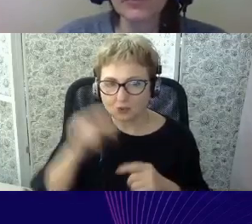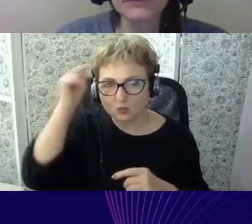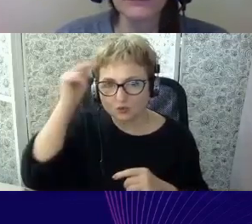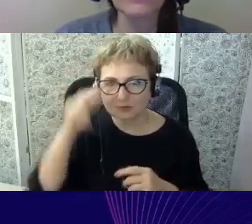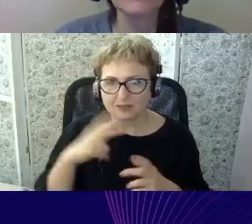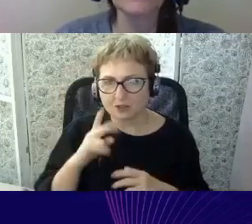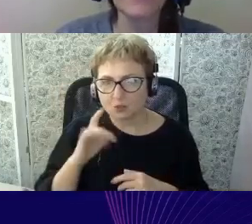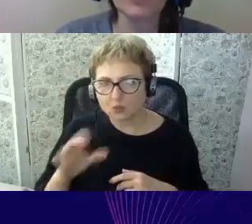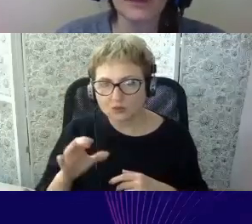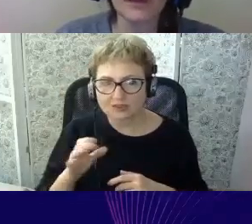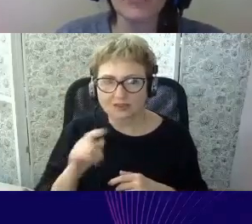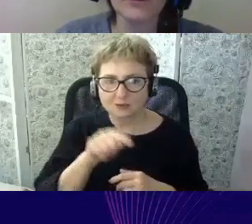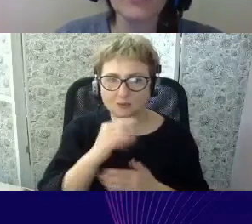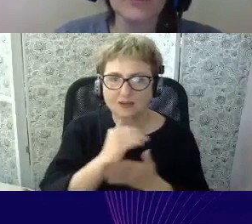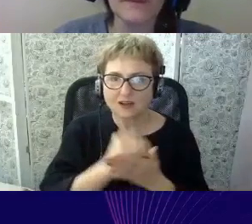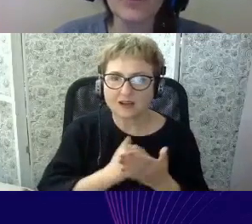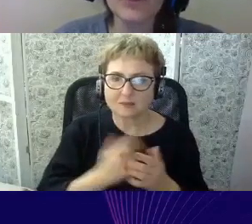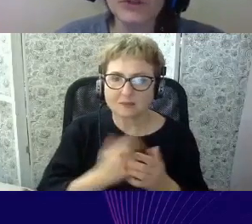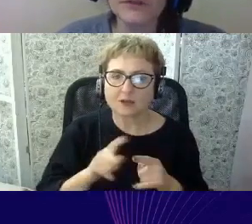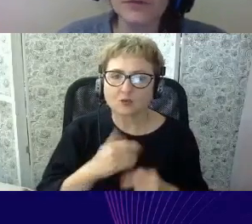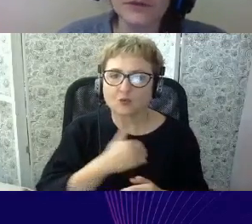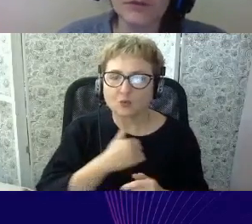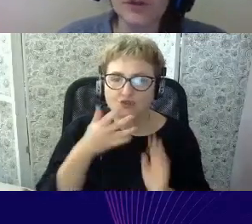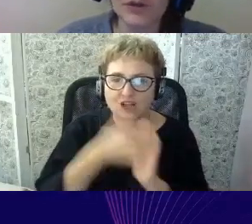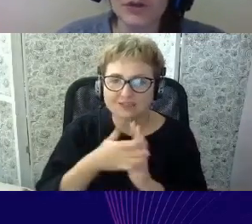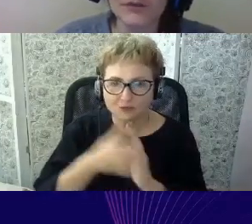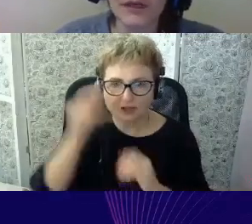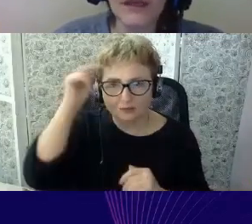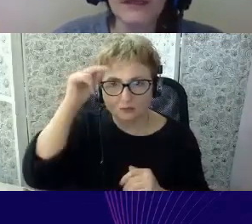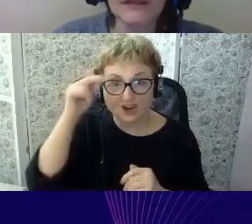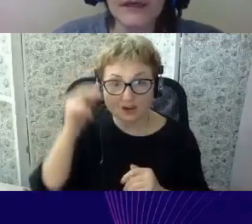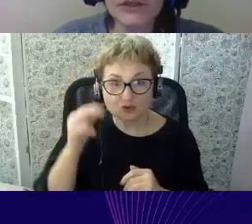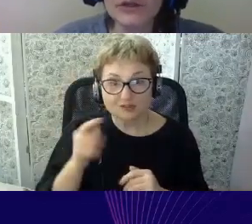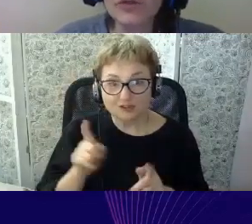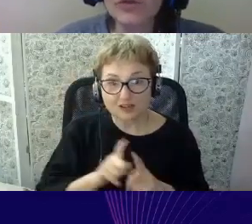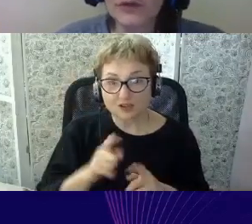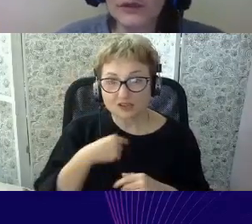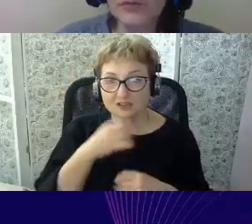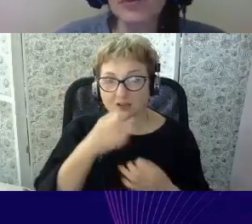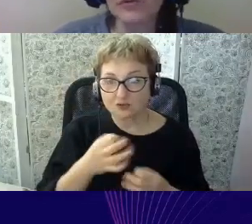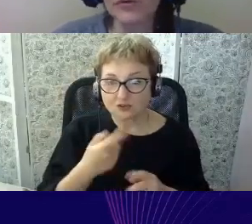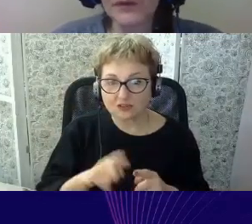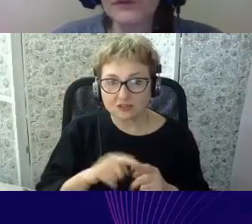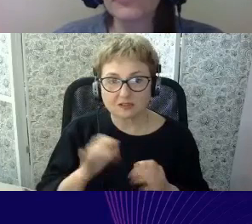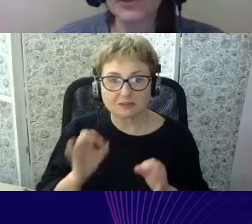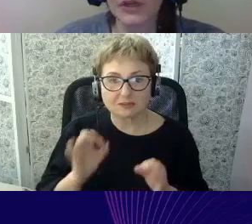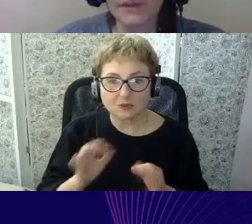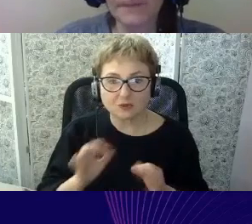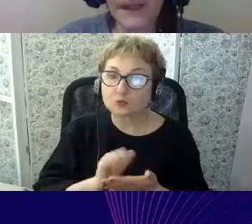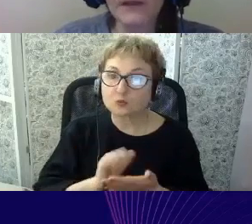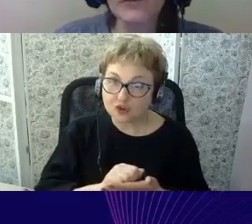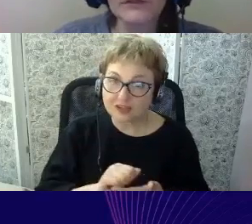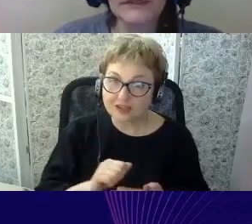учебный курс, да, или ту программу, которую хочет освоить обучающийся. И также скажу, что это, безусловно,